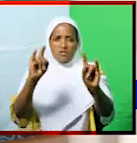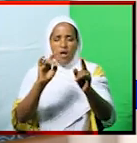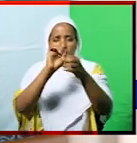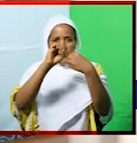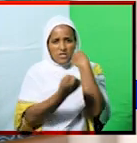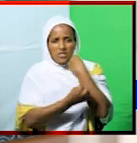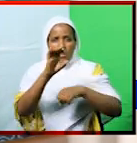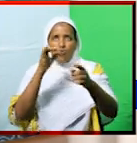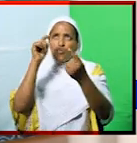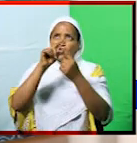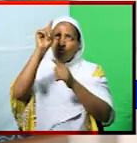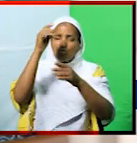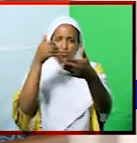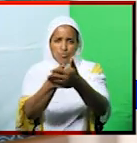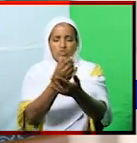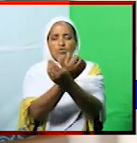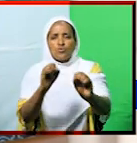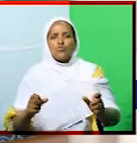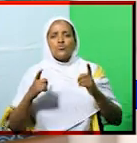አንድ ጊዜ በደረገው ለዘላለም